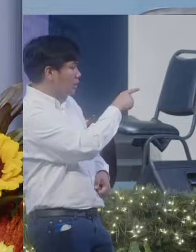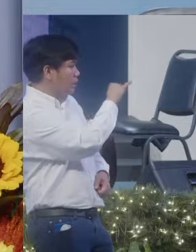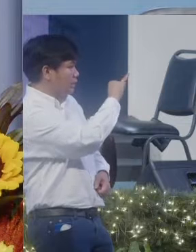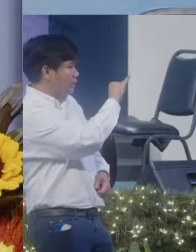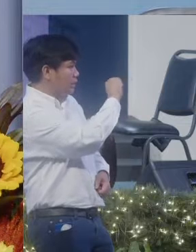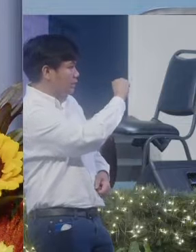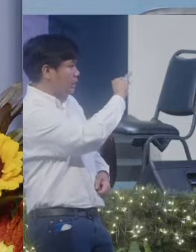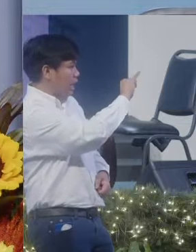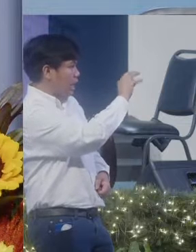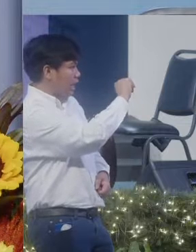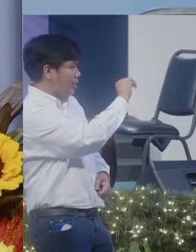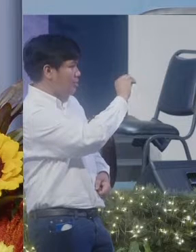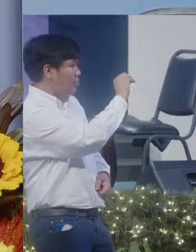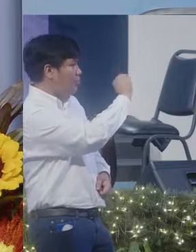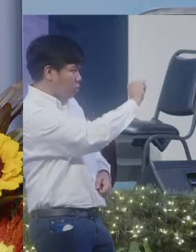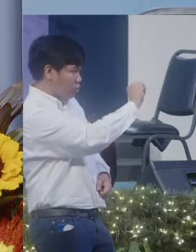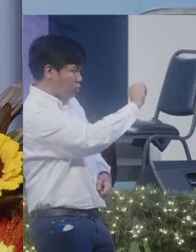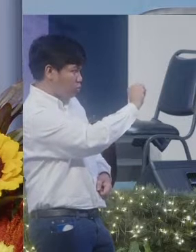John.